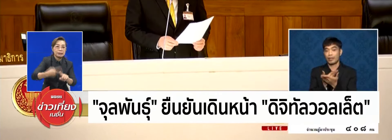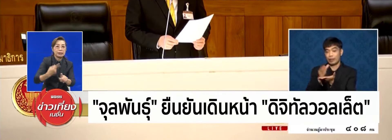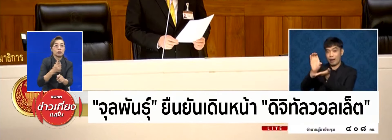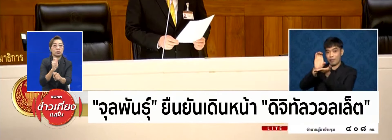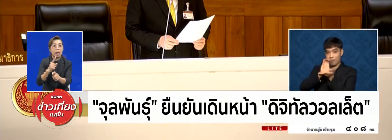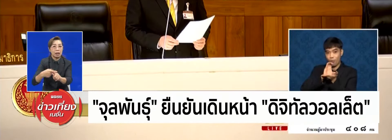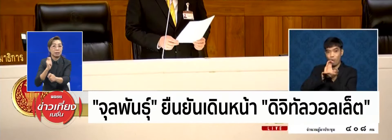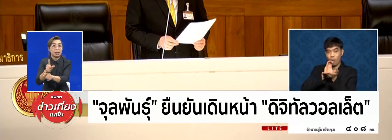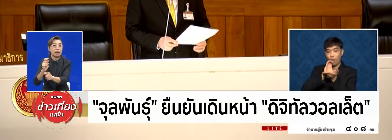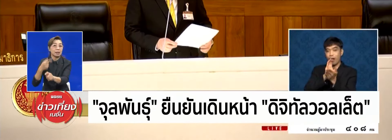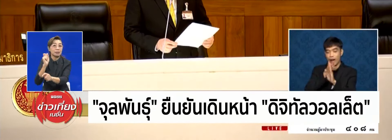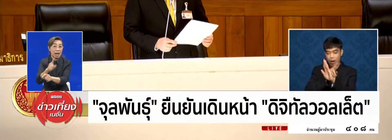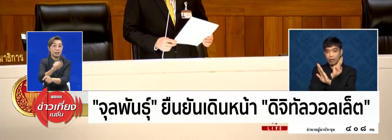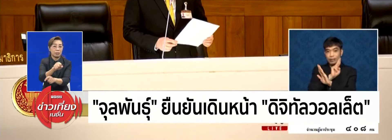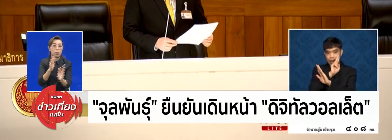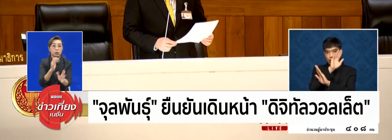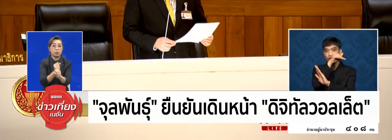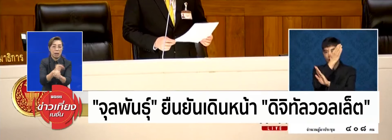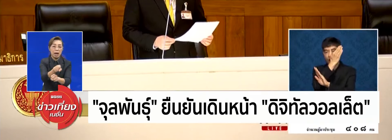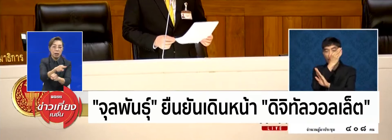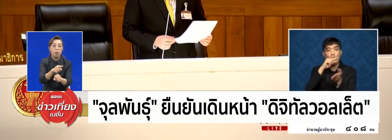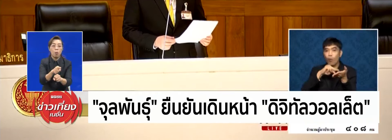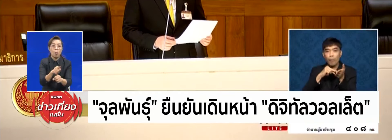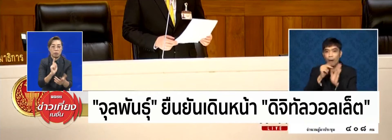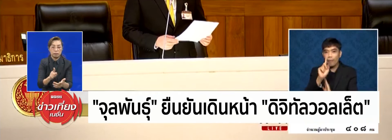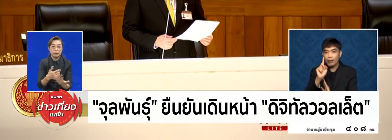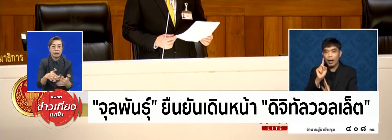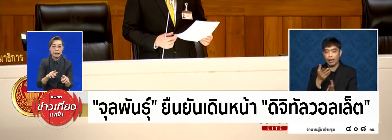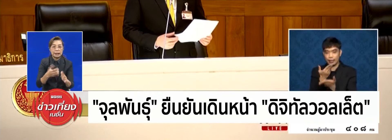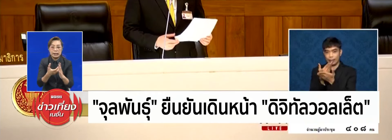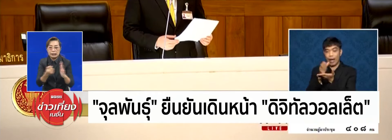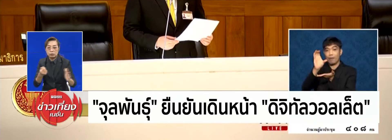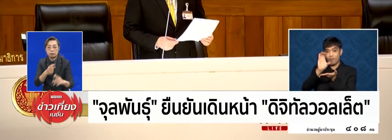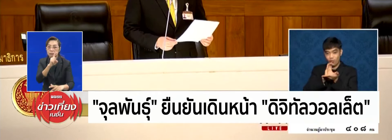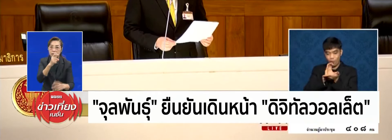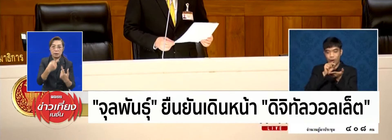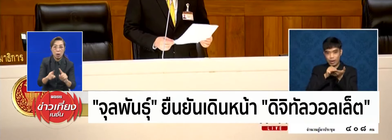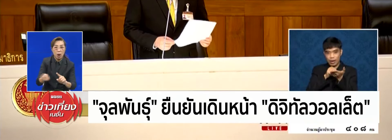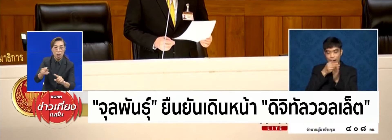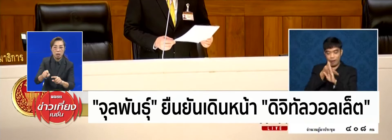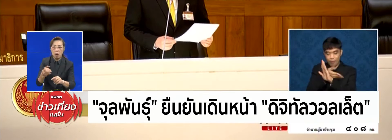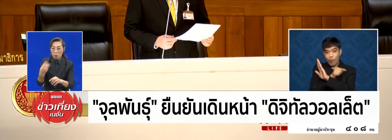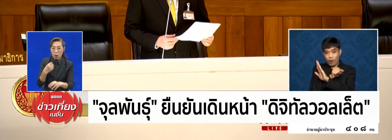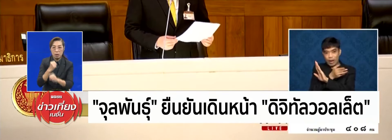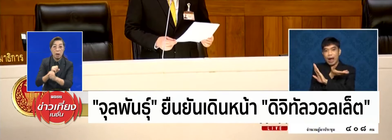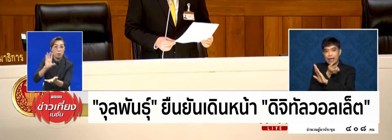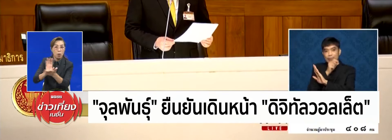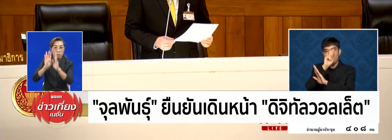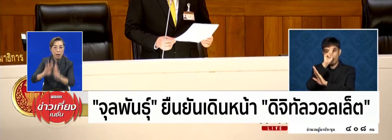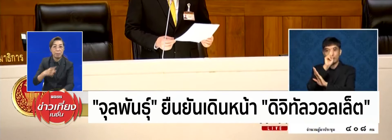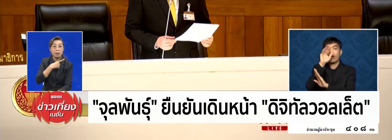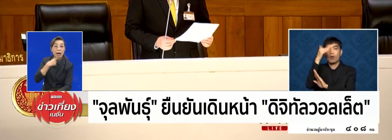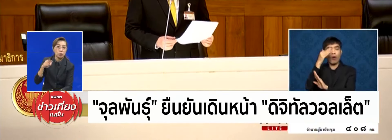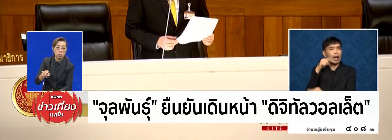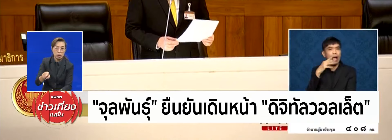องตั้งงบประมาณขาดดุลอันนี้รัฐมนตรีช่วยบอกว่าประเทศไทยกำลังพัฒนากลไกตั้งงบประมาณขาด